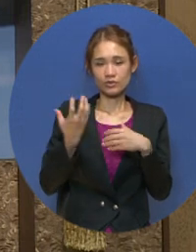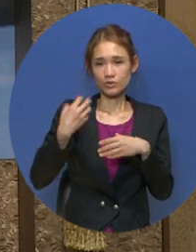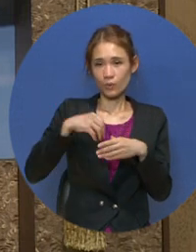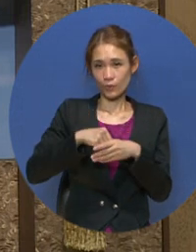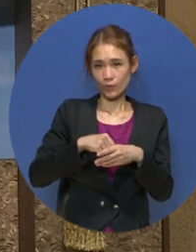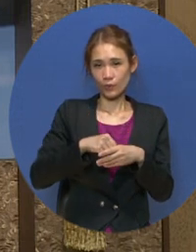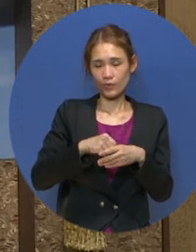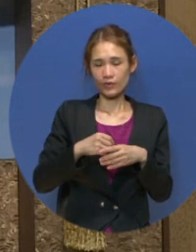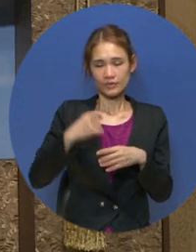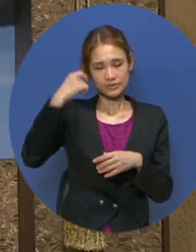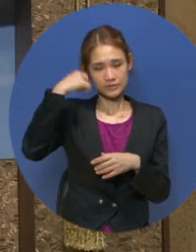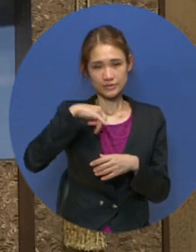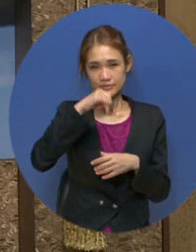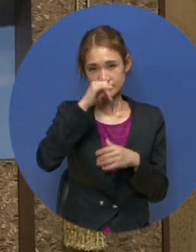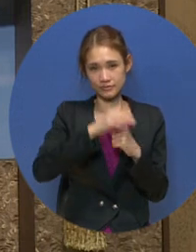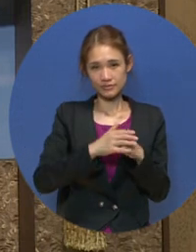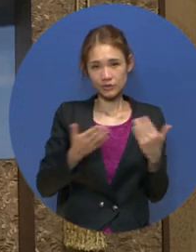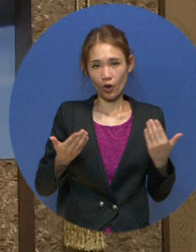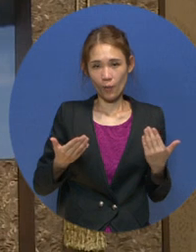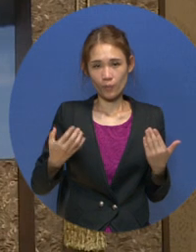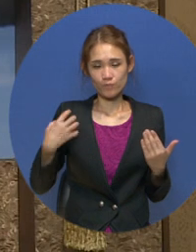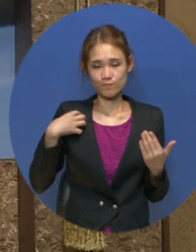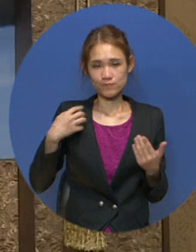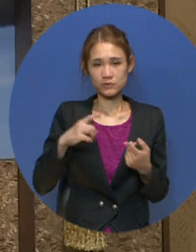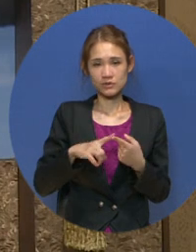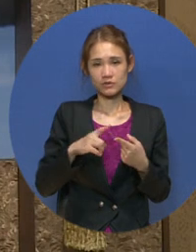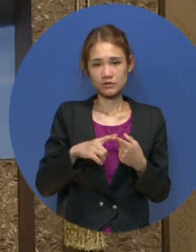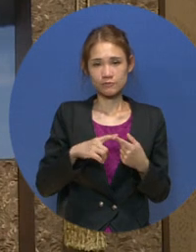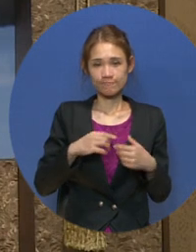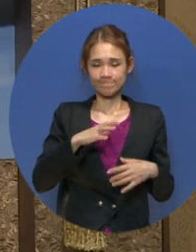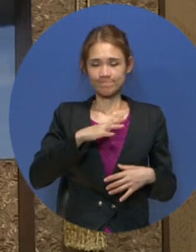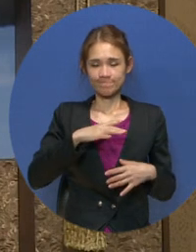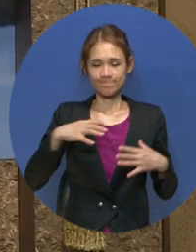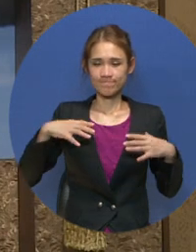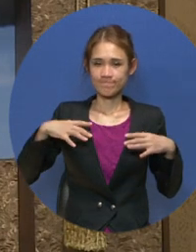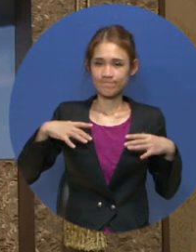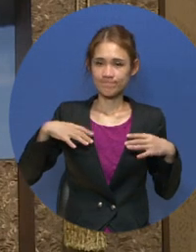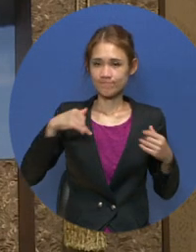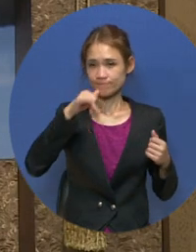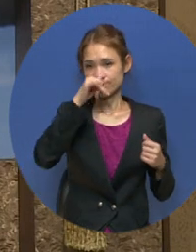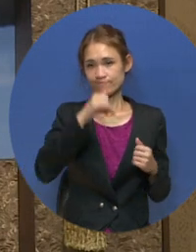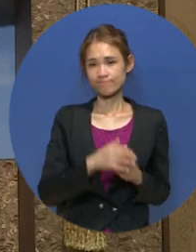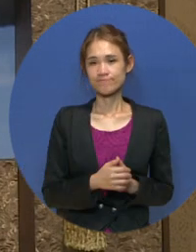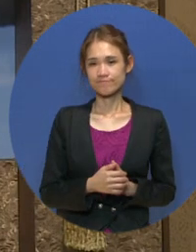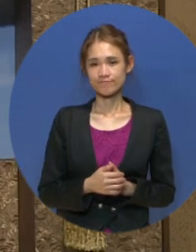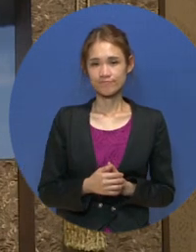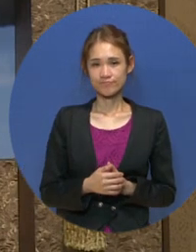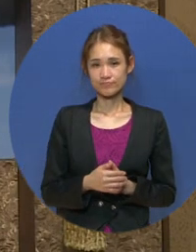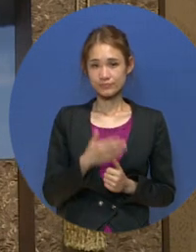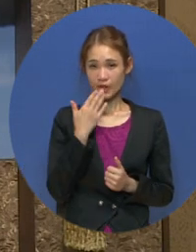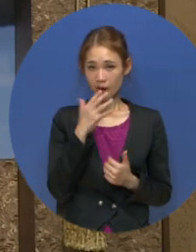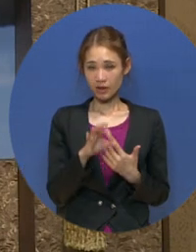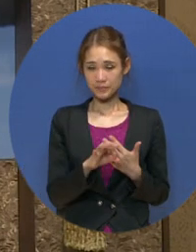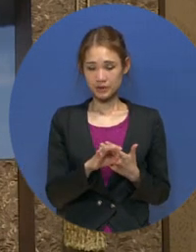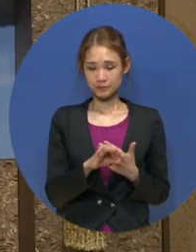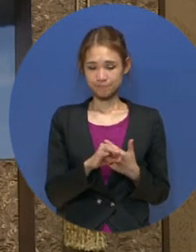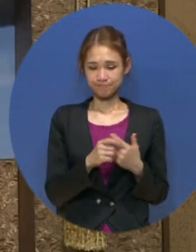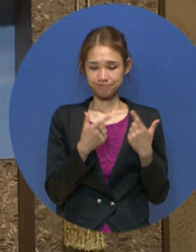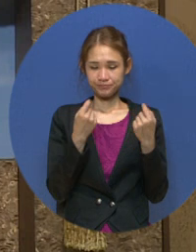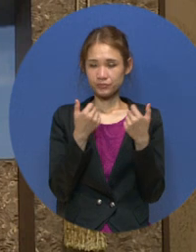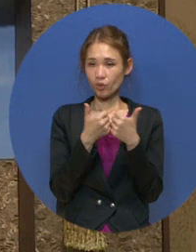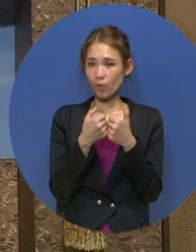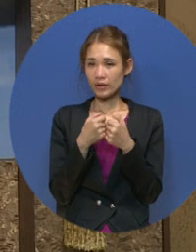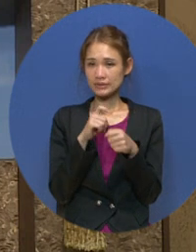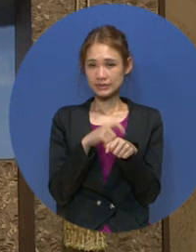생기게 되고 예. 또 내 업무에 대한 내 소속에 대한 프라이드도 생기게 되고요. 그래서 가능하면 좀 그런 회의 시간을